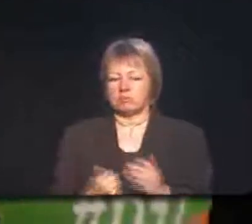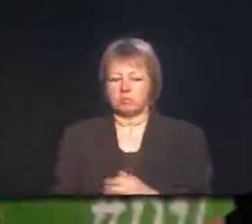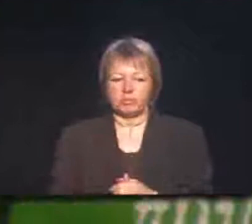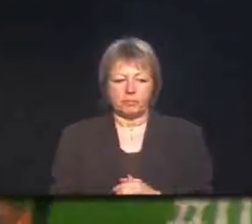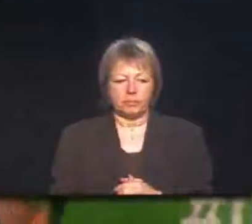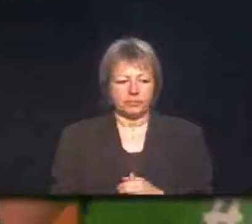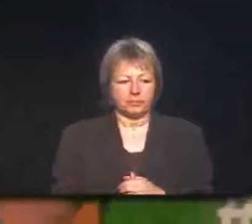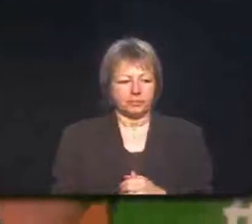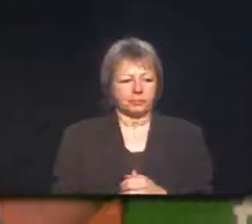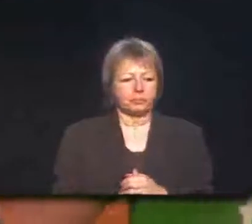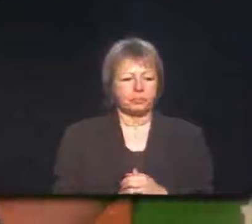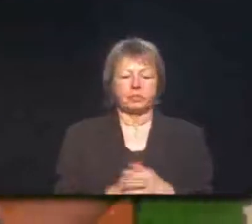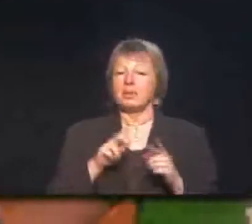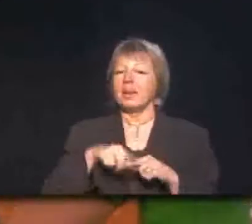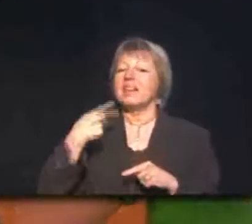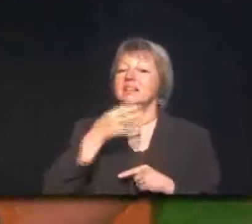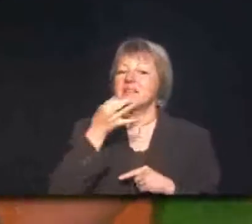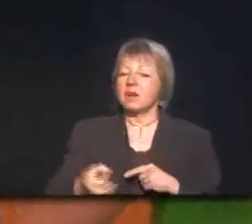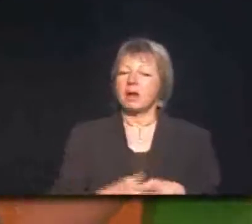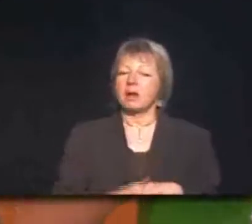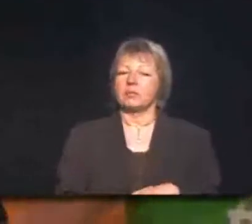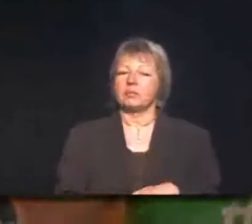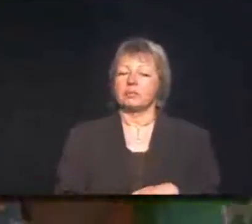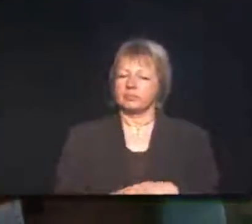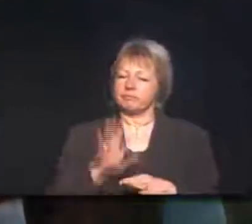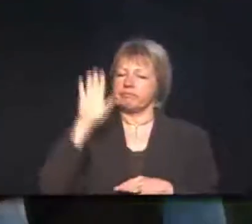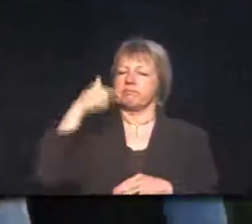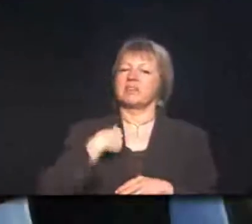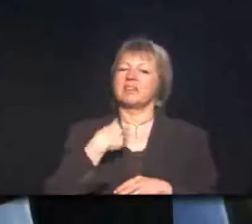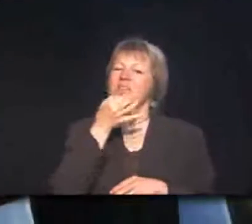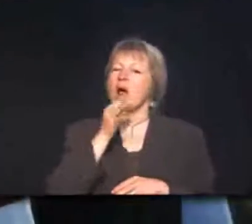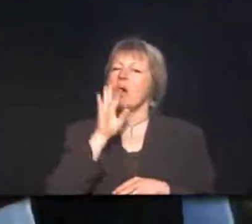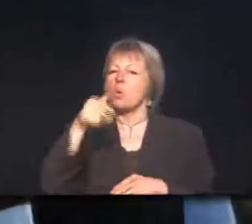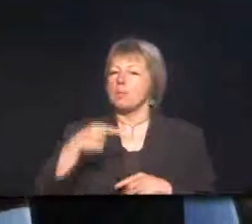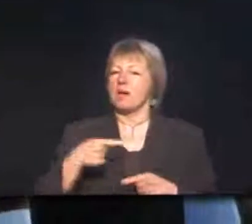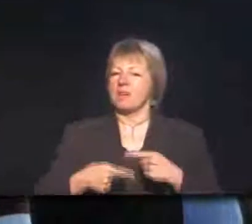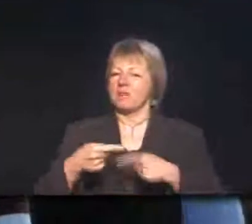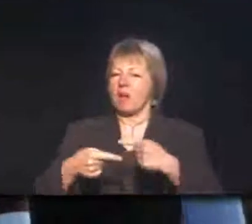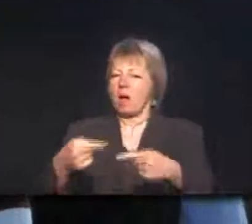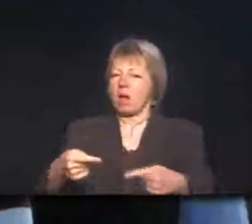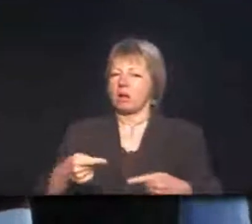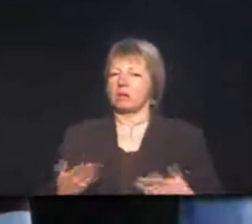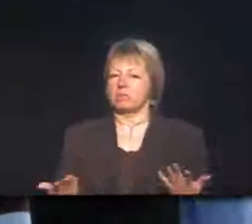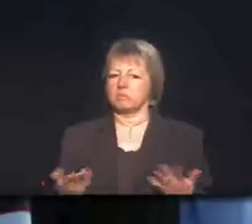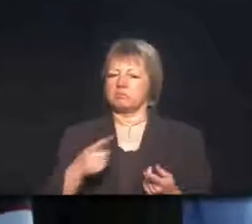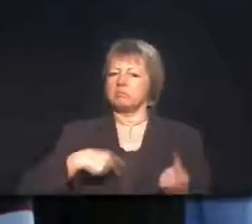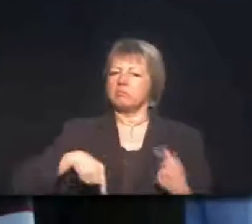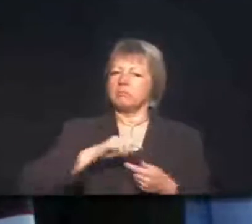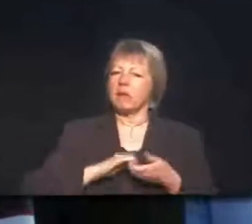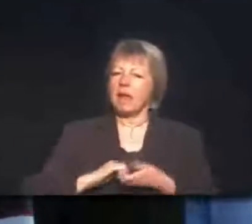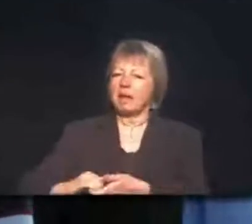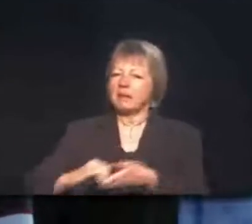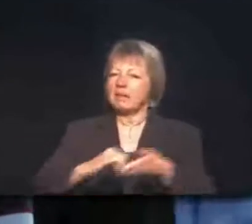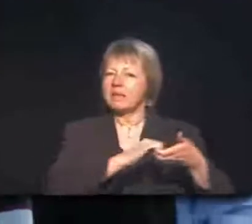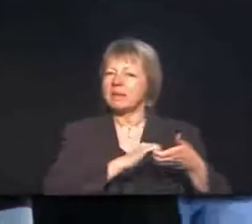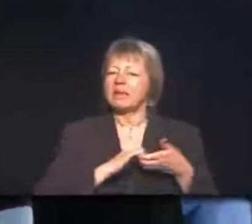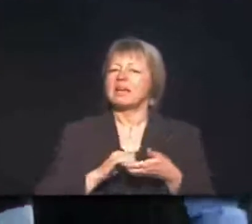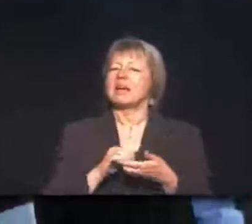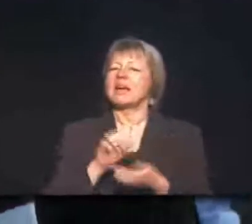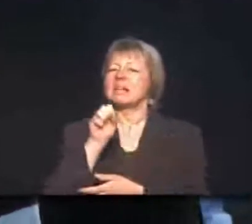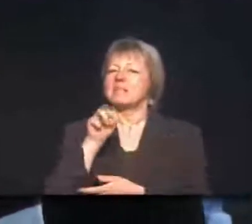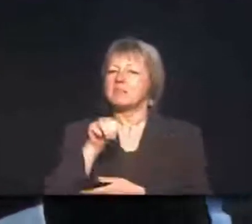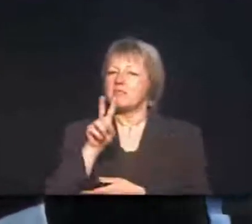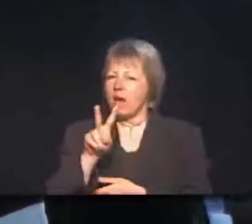nächste Frage ich habe eine frage zum Verfahren und zwar sind wir uns ja weitgehend einig darin dass wir eine SMV wollen